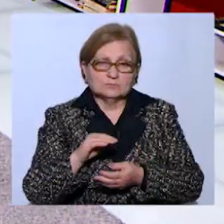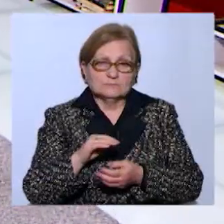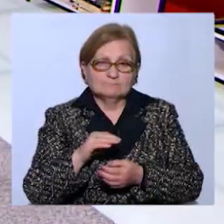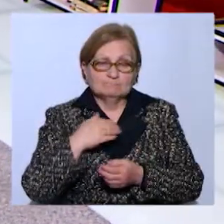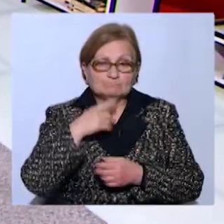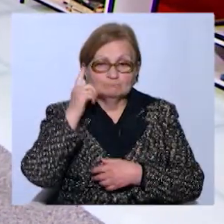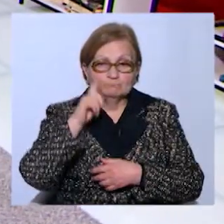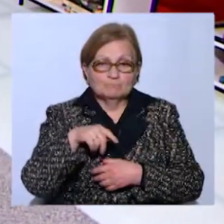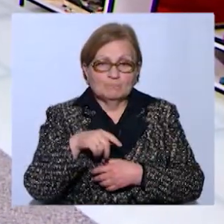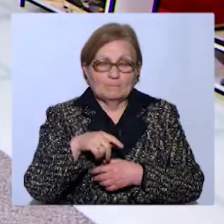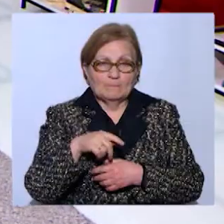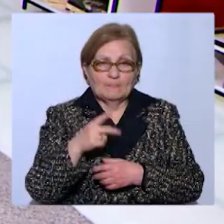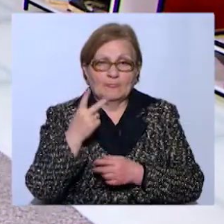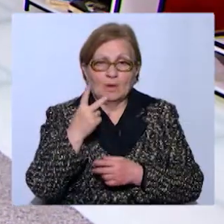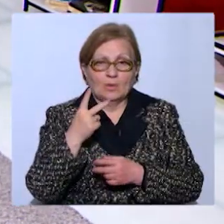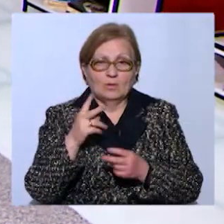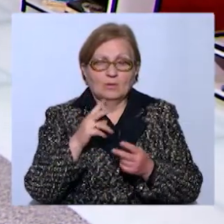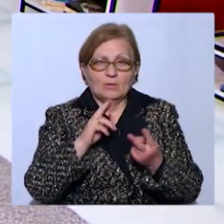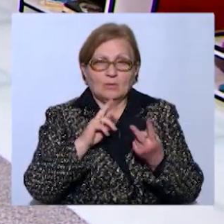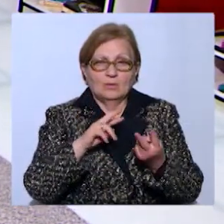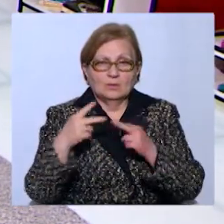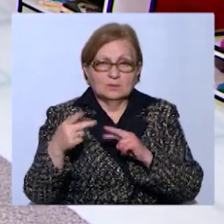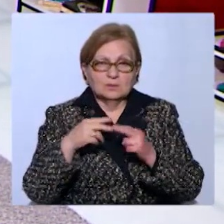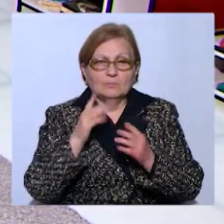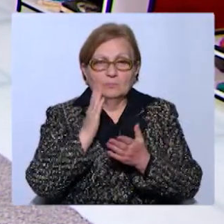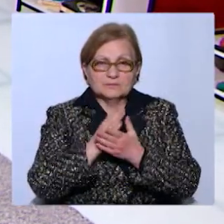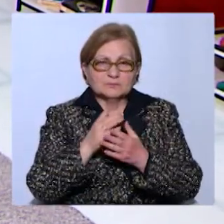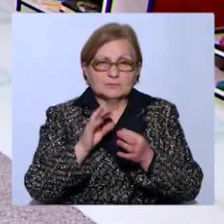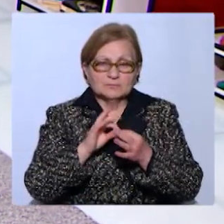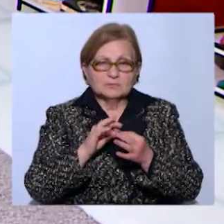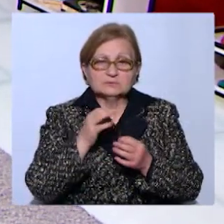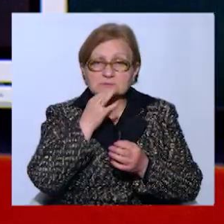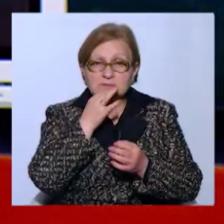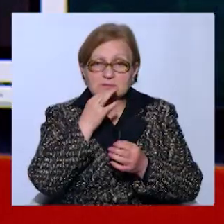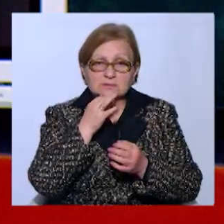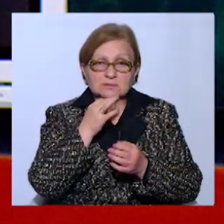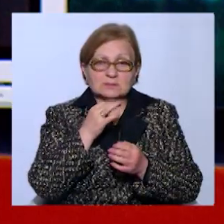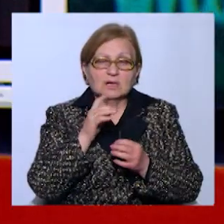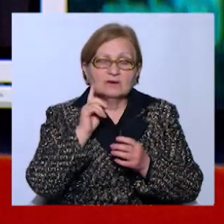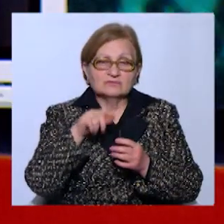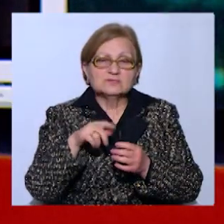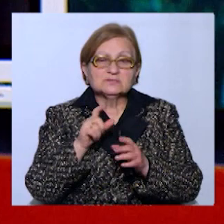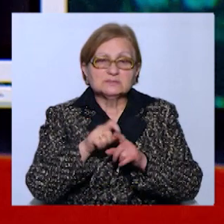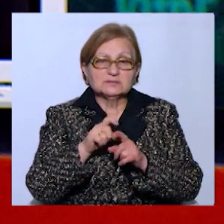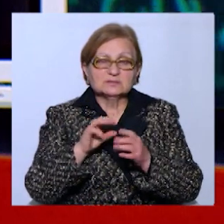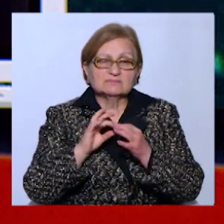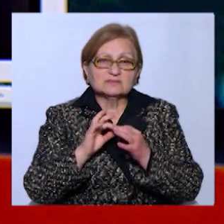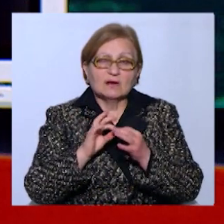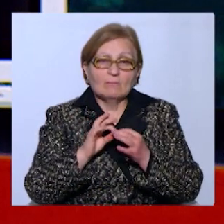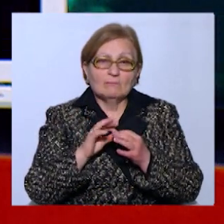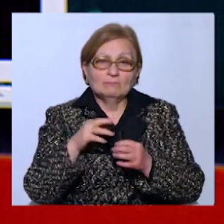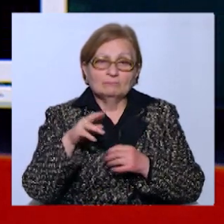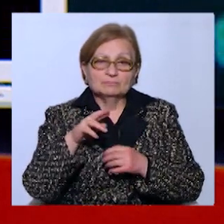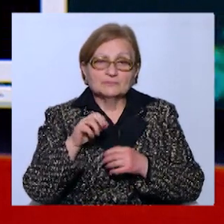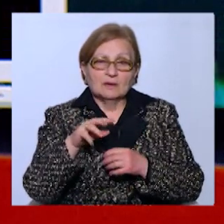ჩვენ ვიცით ორ ცვლად შორის დამოკიდებულებაზე და პირდაპირპროპორციულ დამოკიდებულებაზე, სანამ ვისაუბრობ, სიტყვა დამოკიდებულება როგორ გვესმის. ნახეთ,